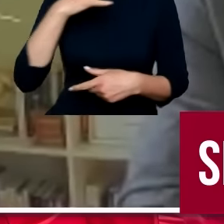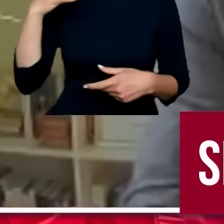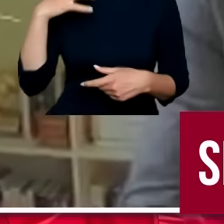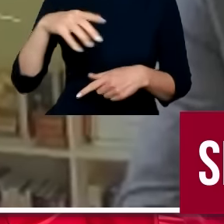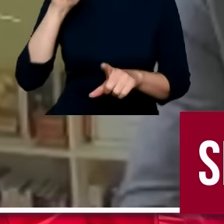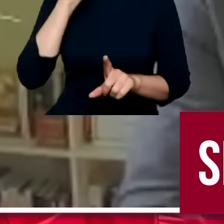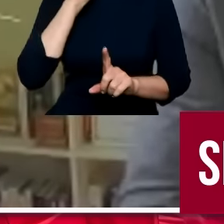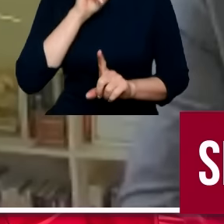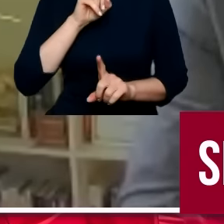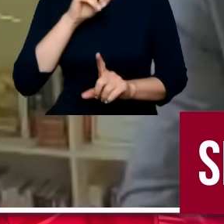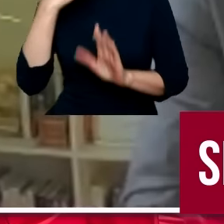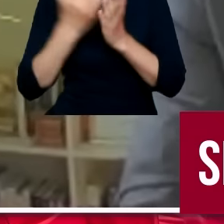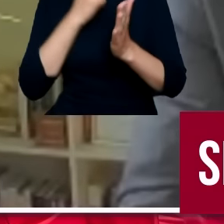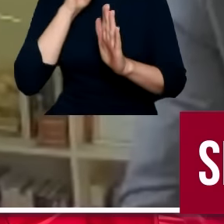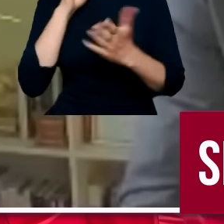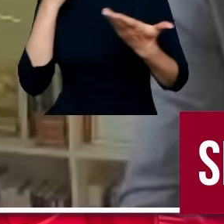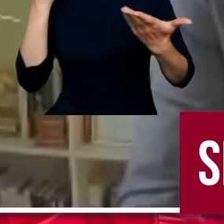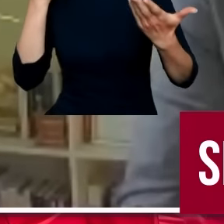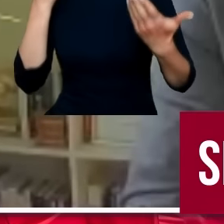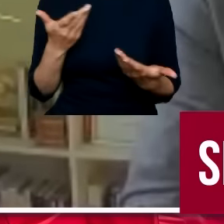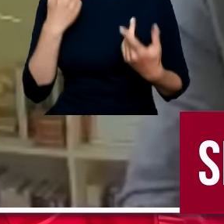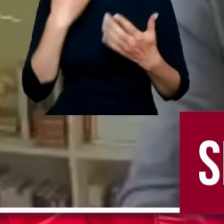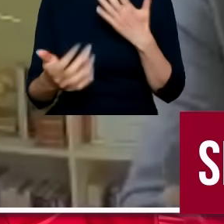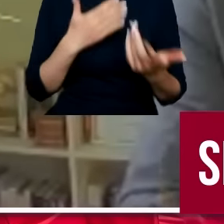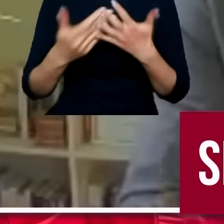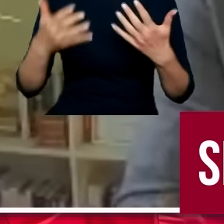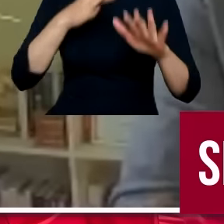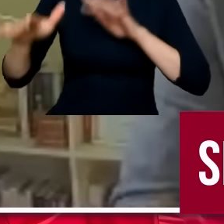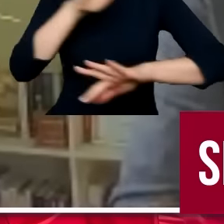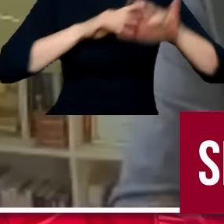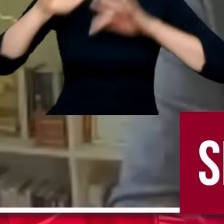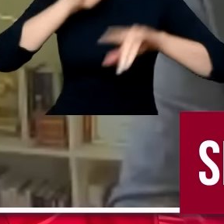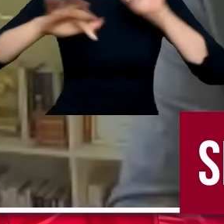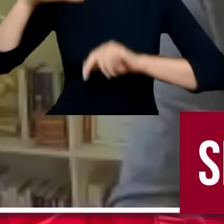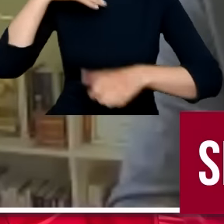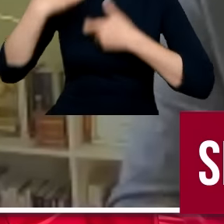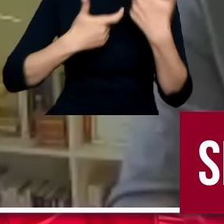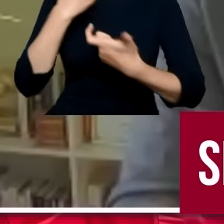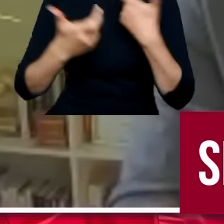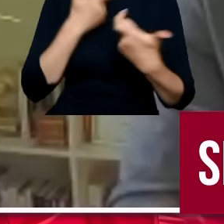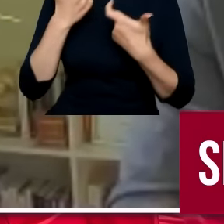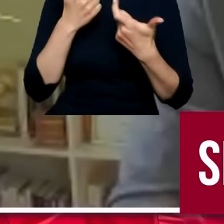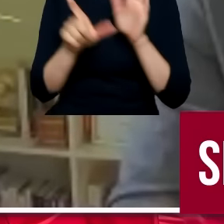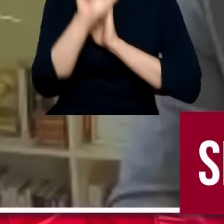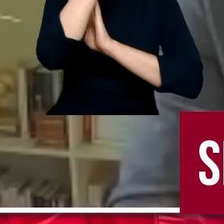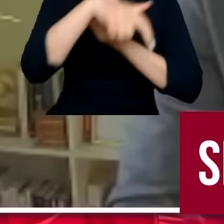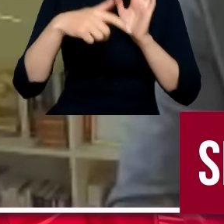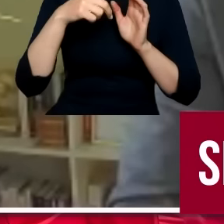a pełną chochlą lau Bayer jakby imputuj prezesowi Kaczyńskiemu